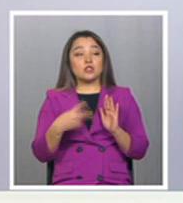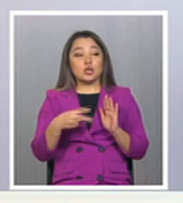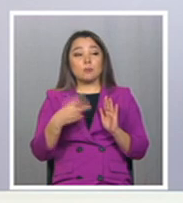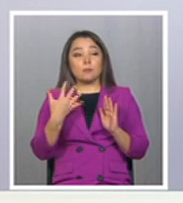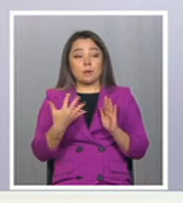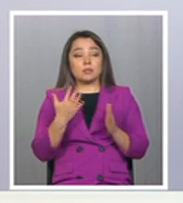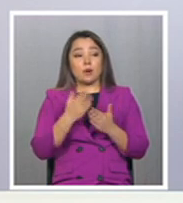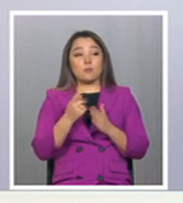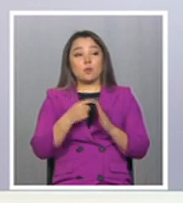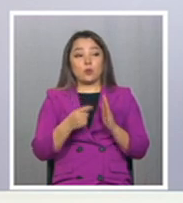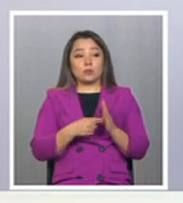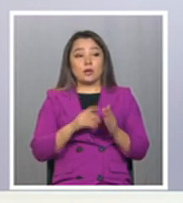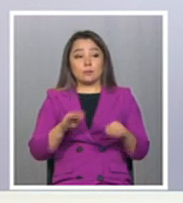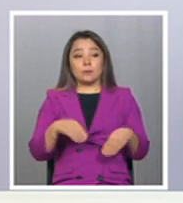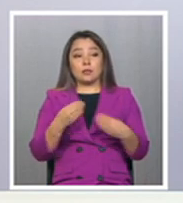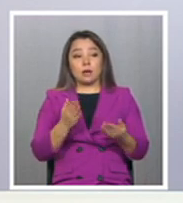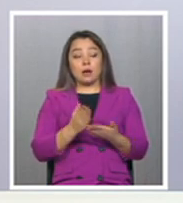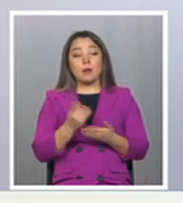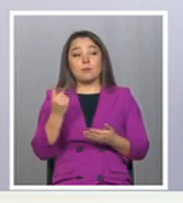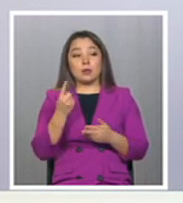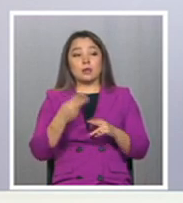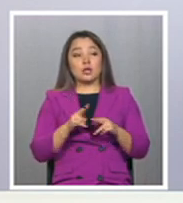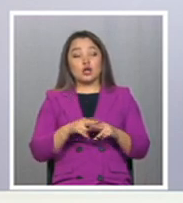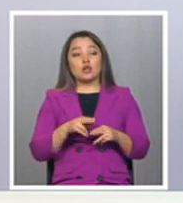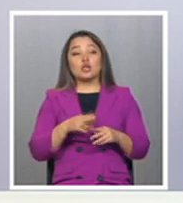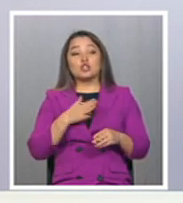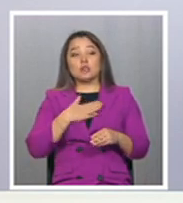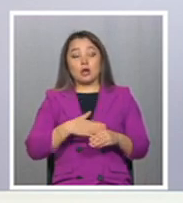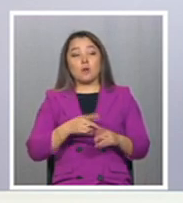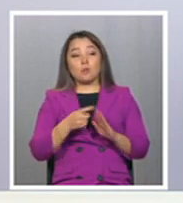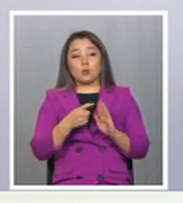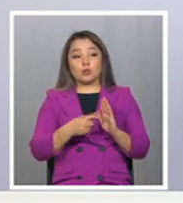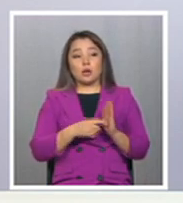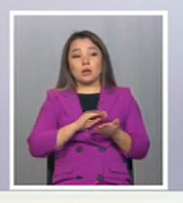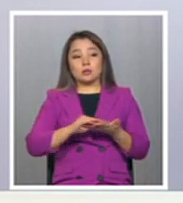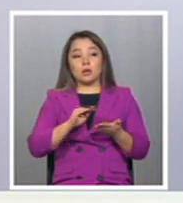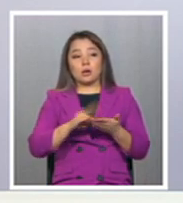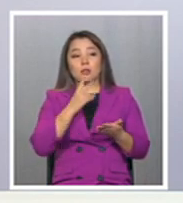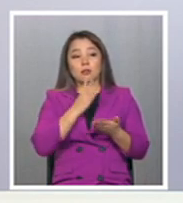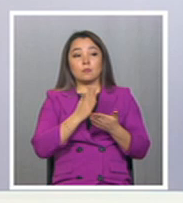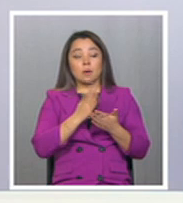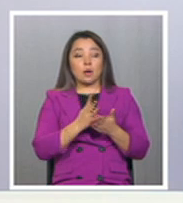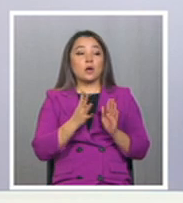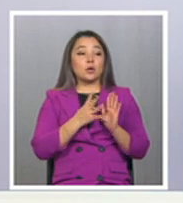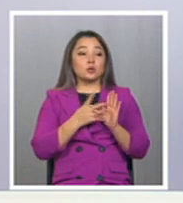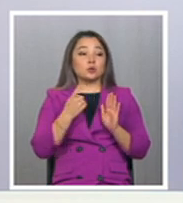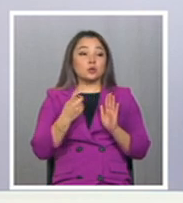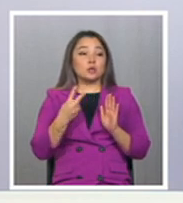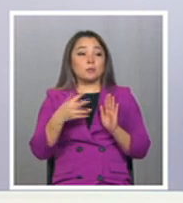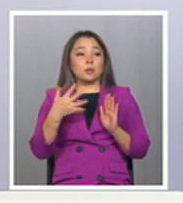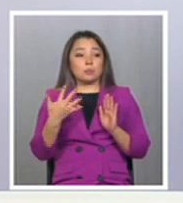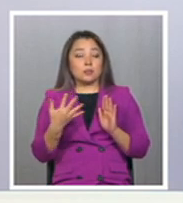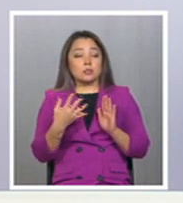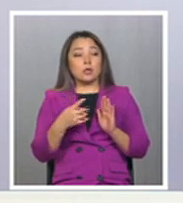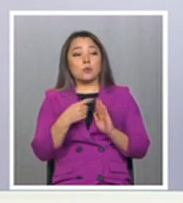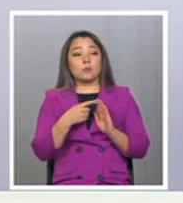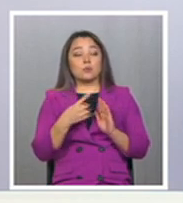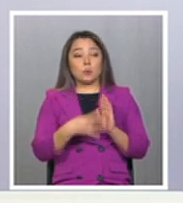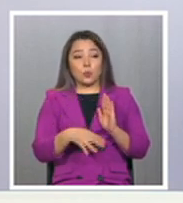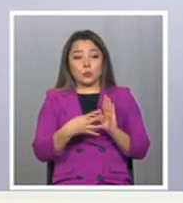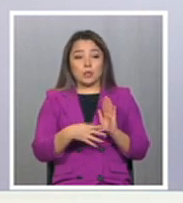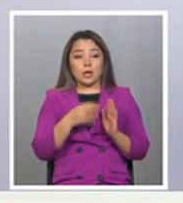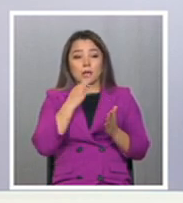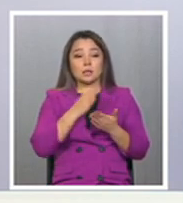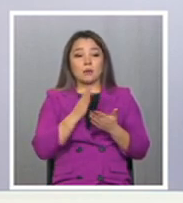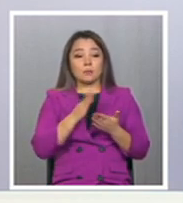берілген, әрине оны бірінші жай бөлшекке айналдырып аламыз. Жазайық. 125-тен 90 шықты. Енді